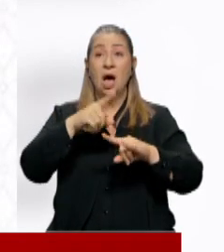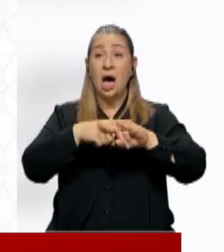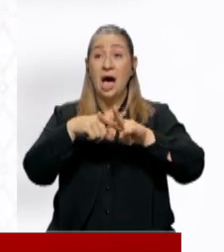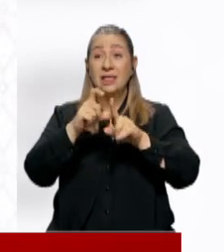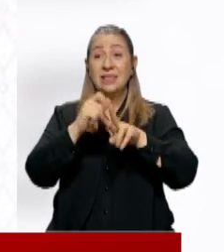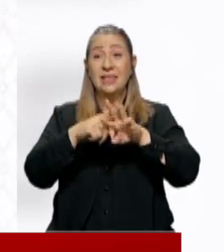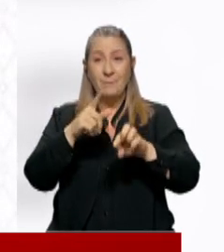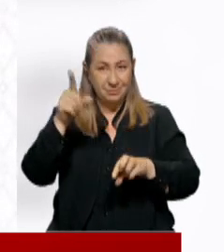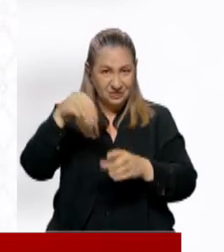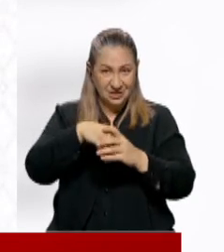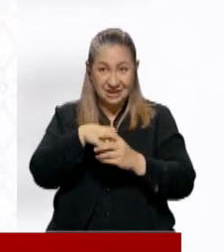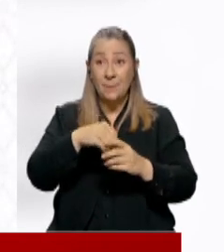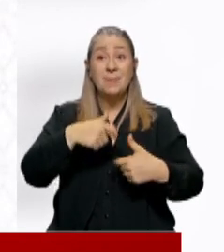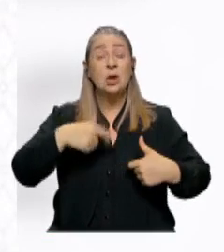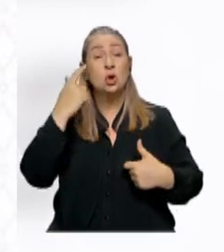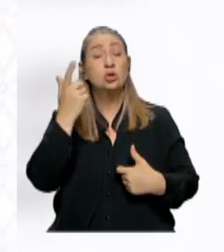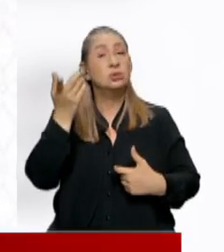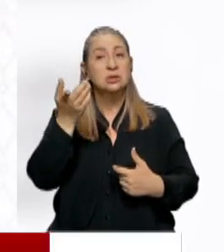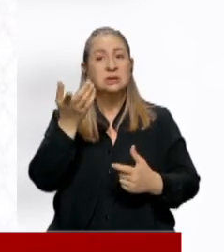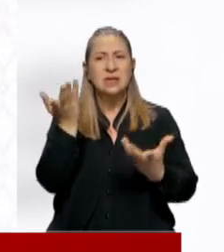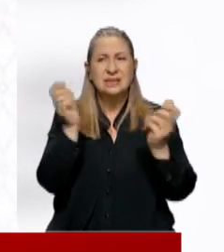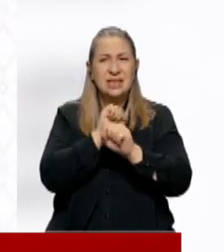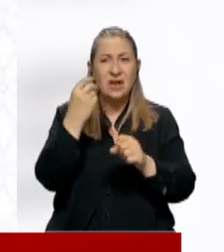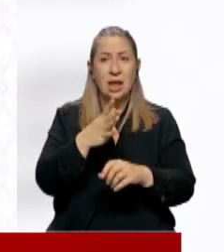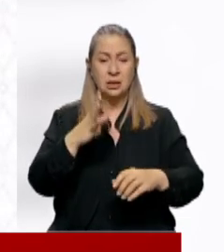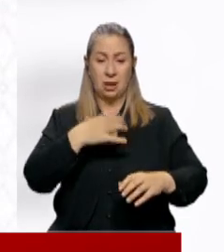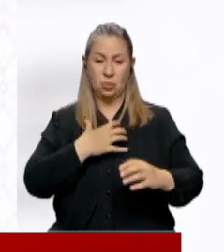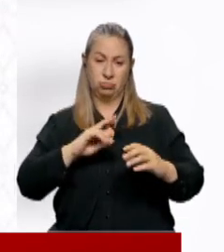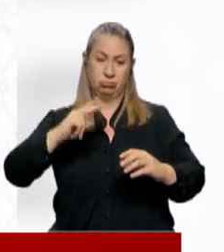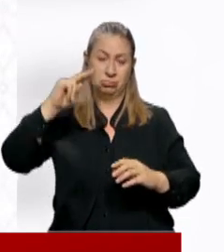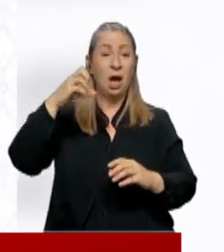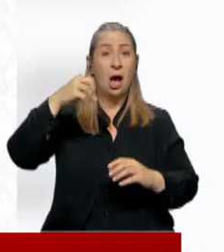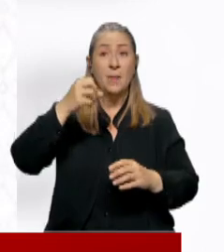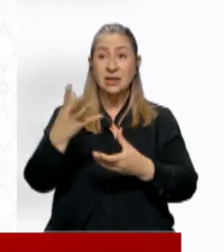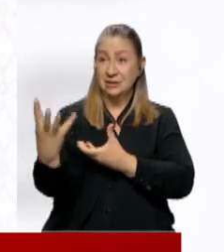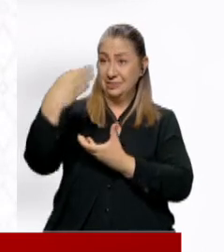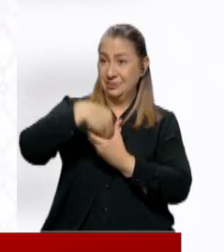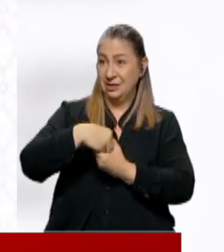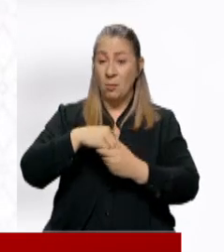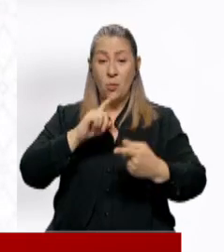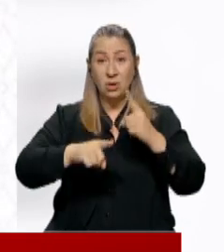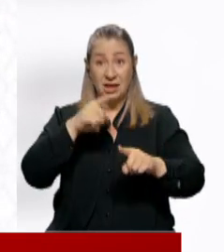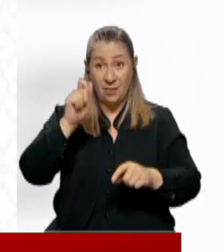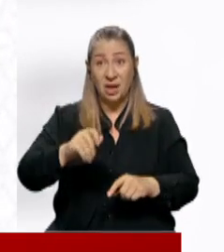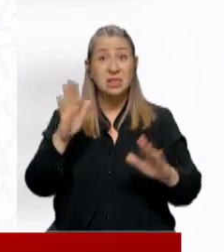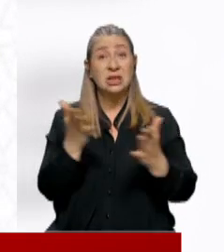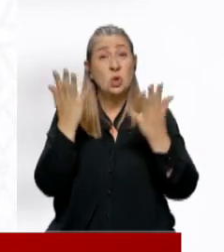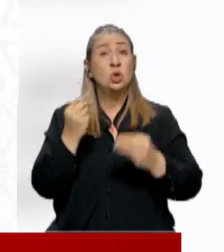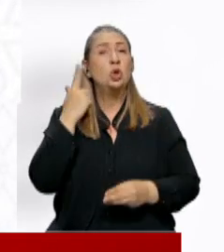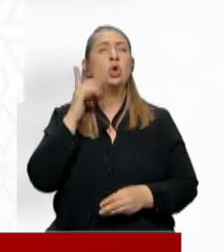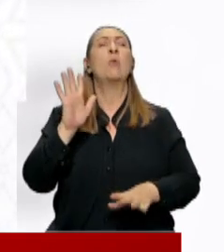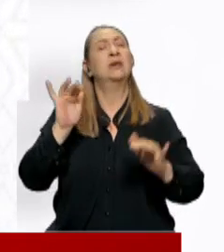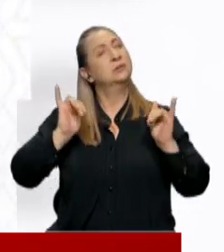siyaset yaparken milli görüş yıllarına nedamet getirdin. Liberal oldun, AK Parti çatısı altında siyaset yaparken nasıl olsa